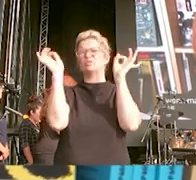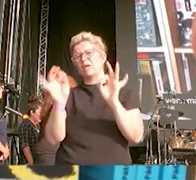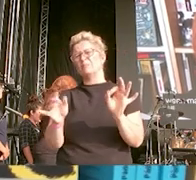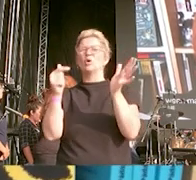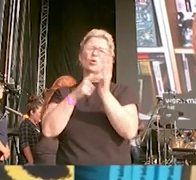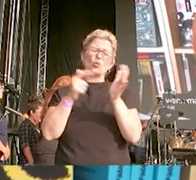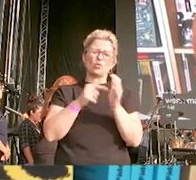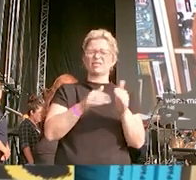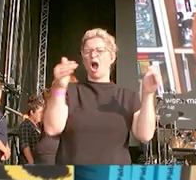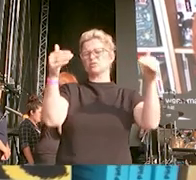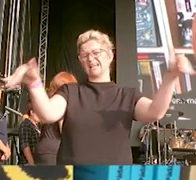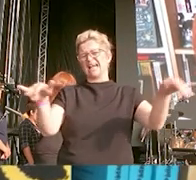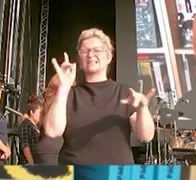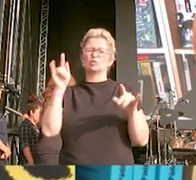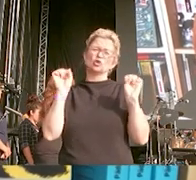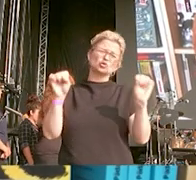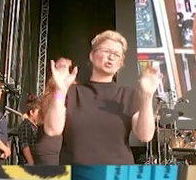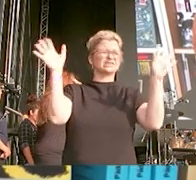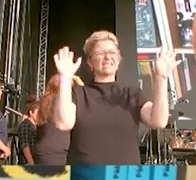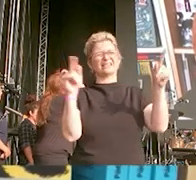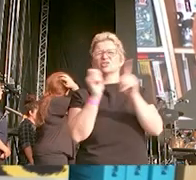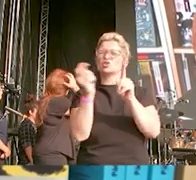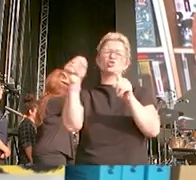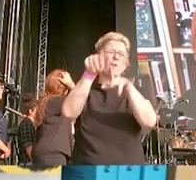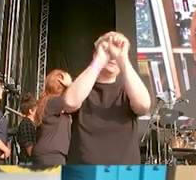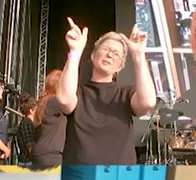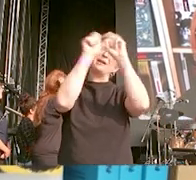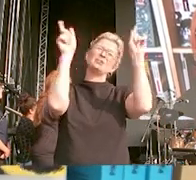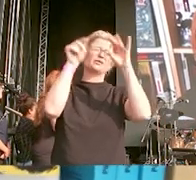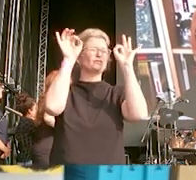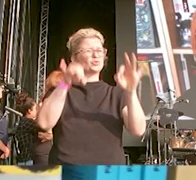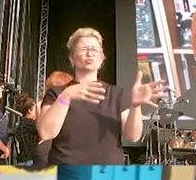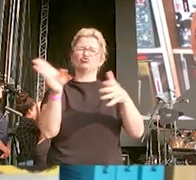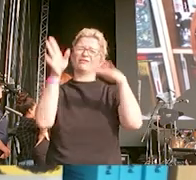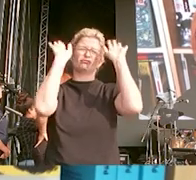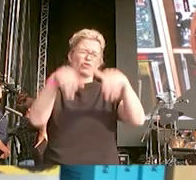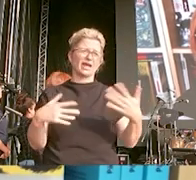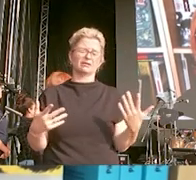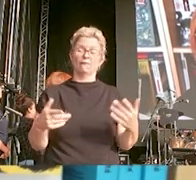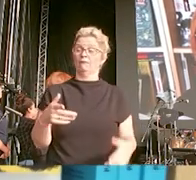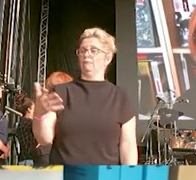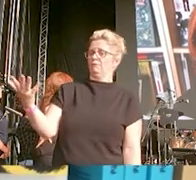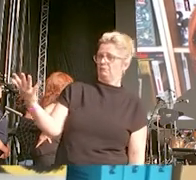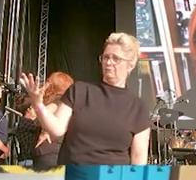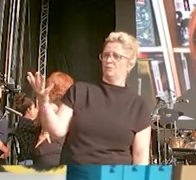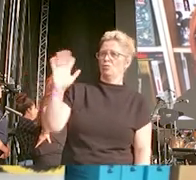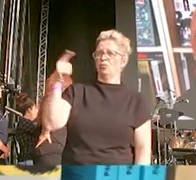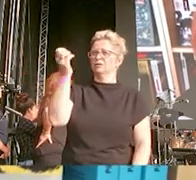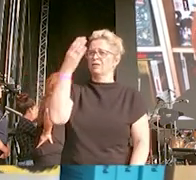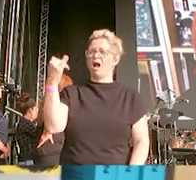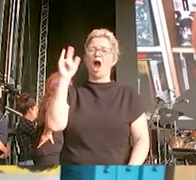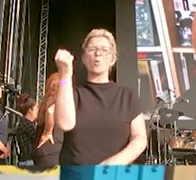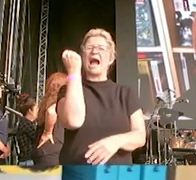die Außengrenze eben schützen möchte. Und wo er sich ganz klar im Gleichschritt mit